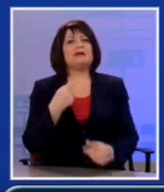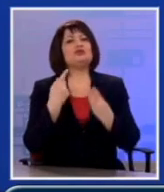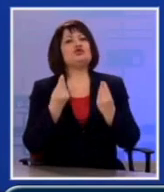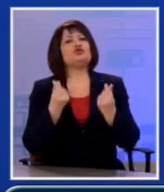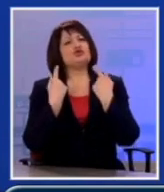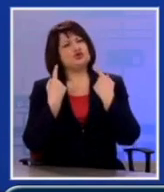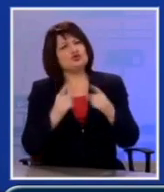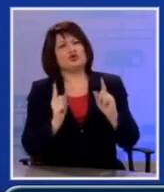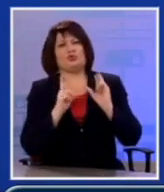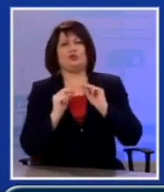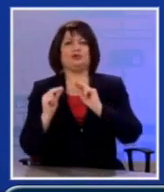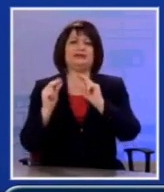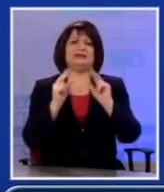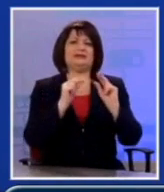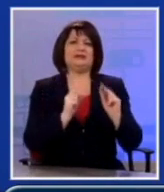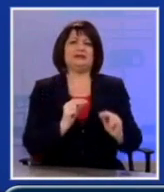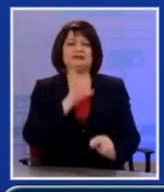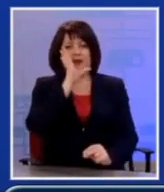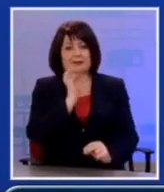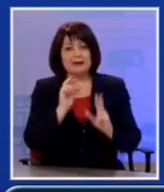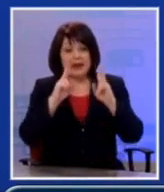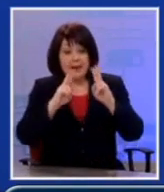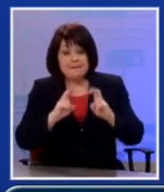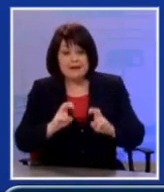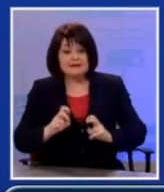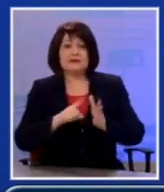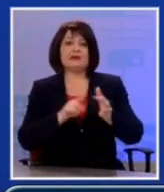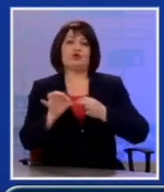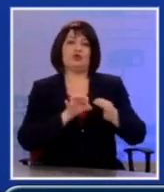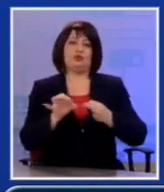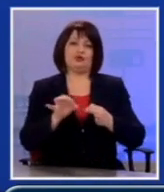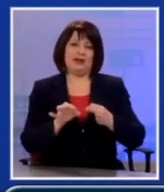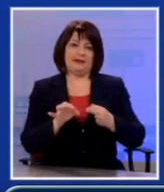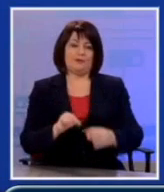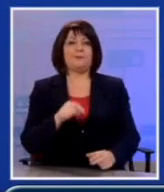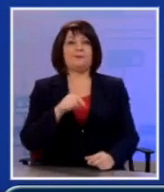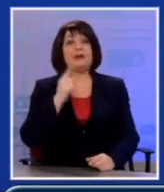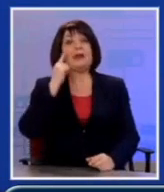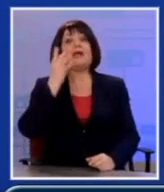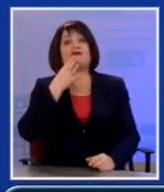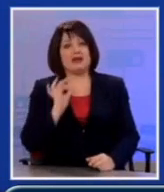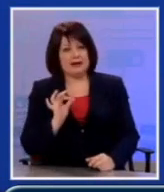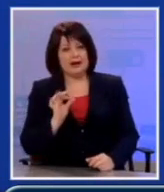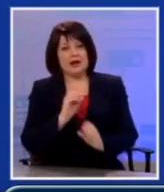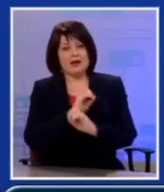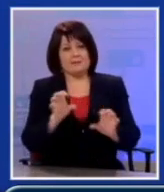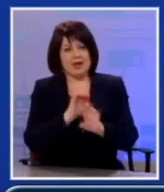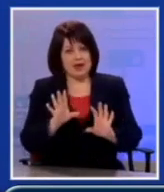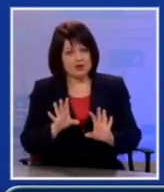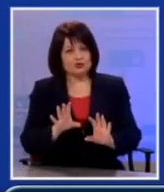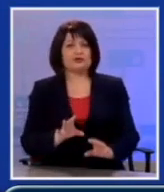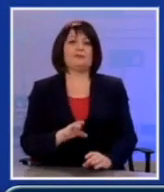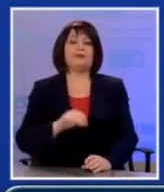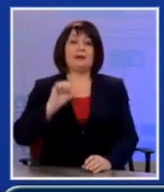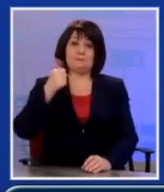υπόδειγμα συζήτησης και πραγματικής επεξεργασίας του νομοσχεδίου. Επί τη ευκαιρία να σας ενημερώσω ότι αυτό το